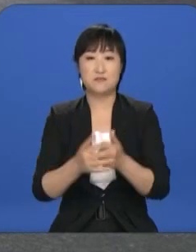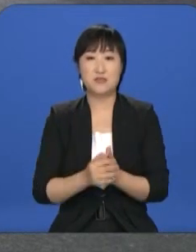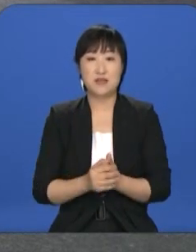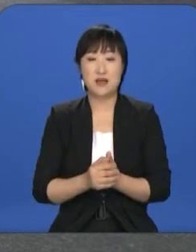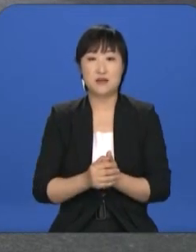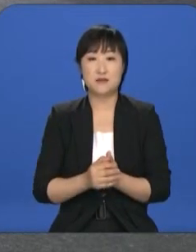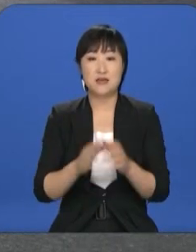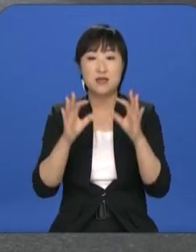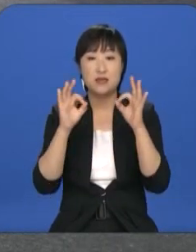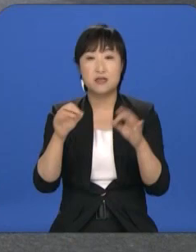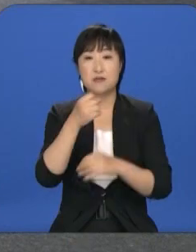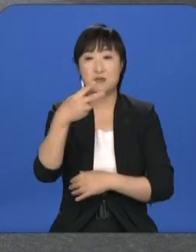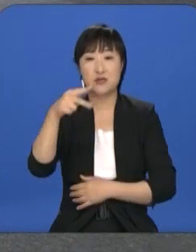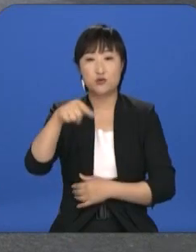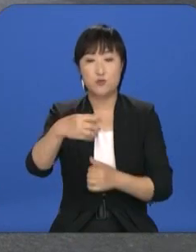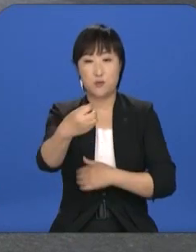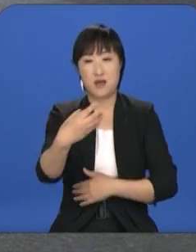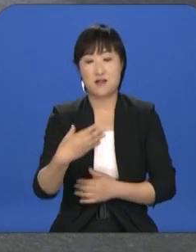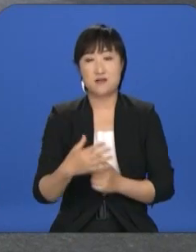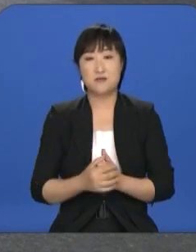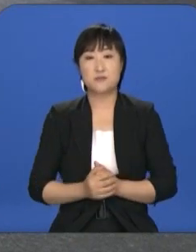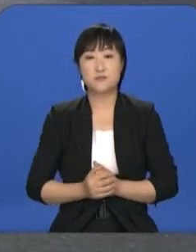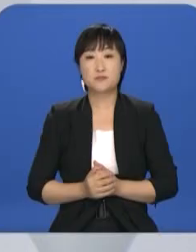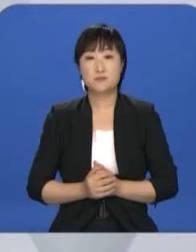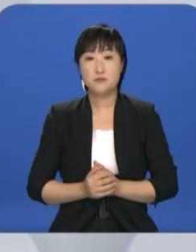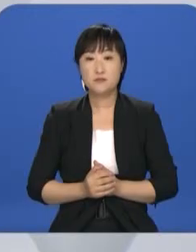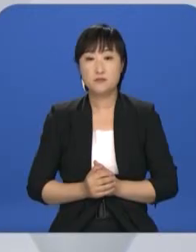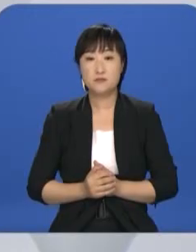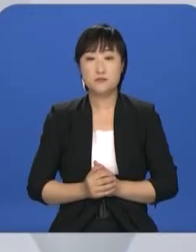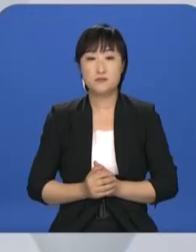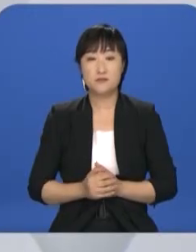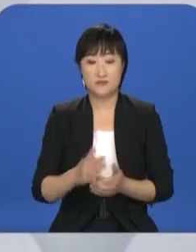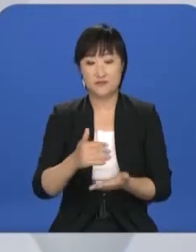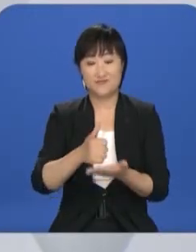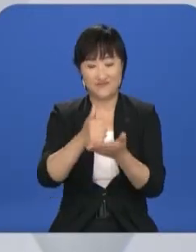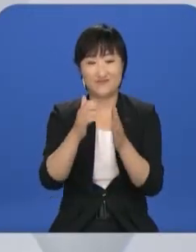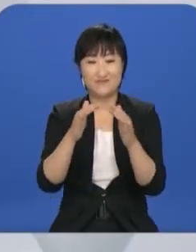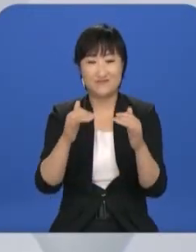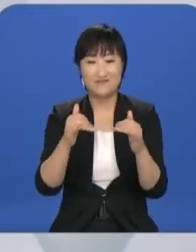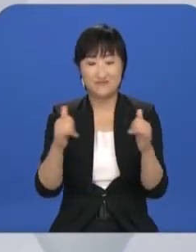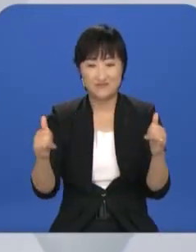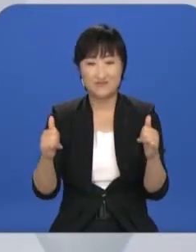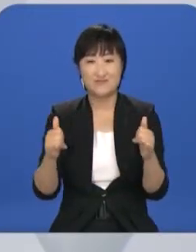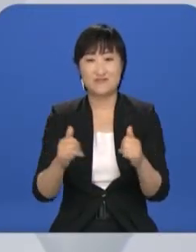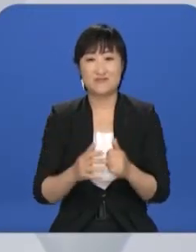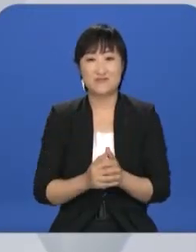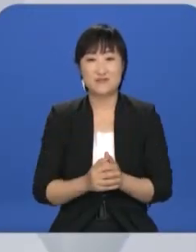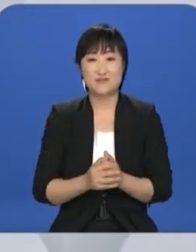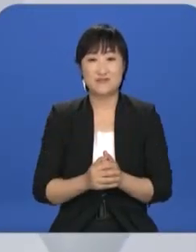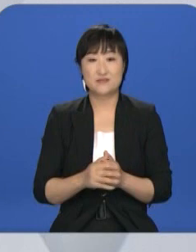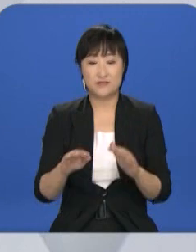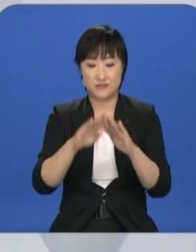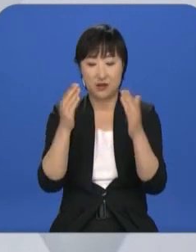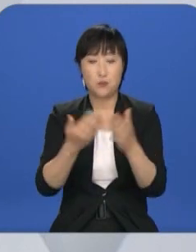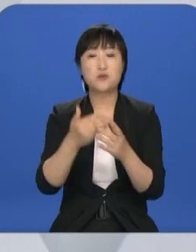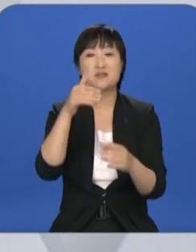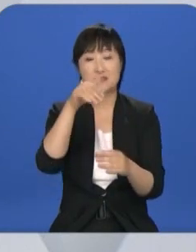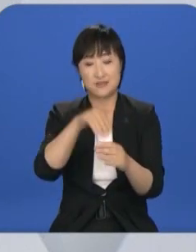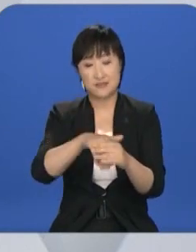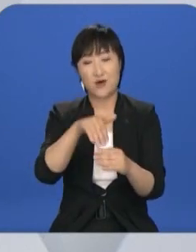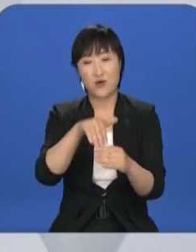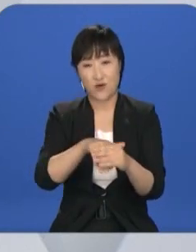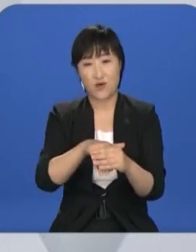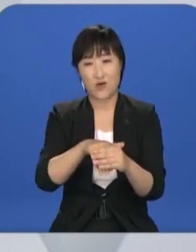드리겠습니다. 먼저 김희수 후보부터 말씀해 주시죠. 존경하는 국민 여러분, 모든